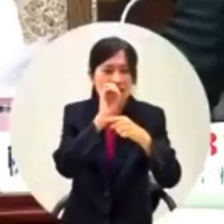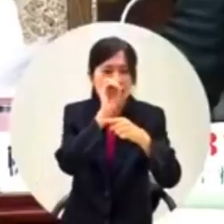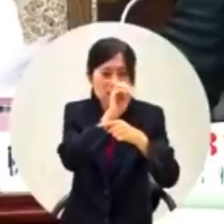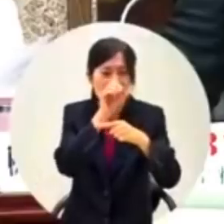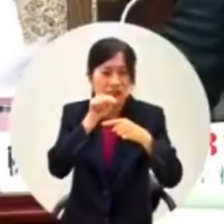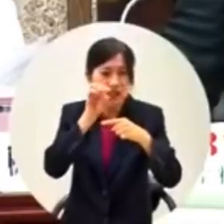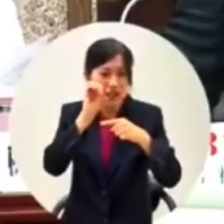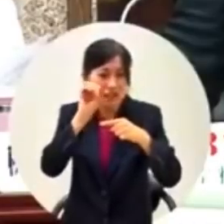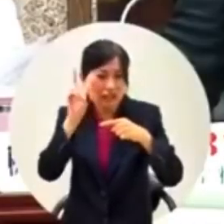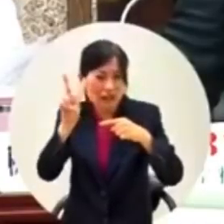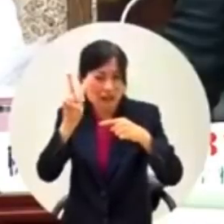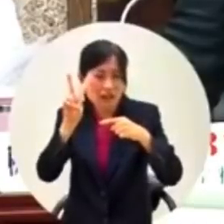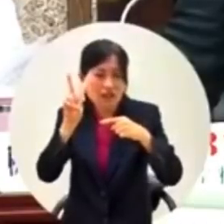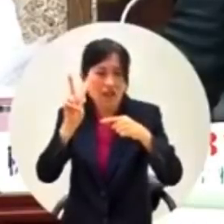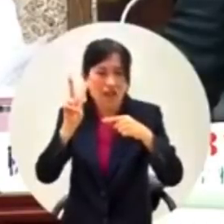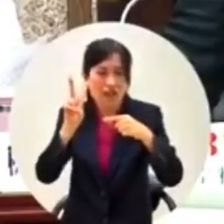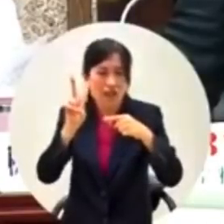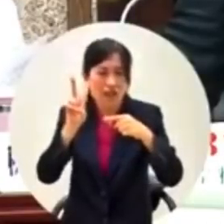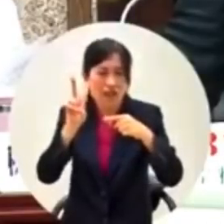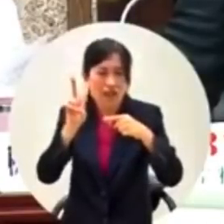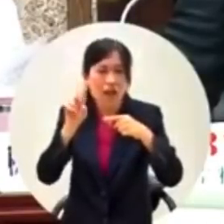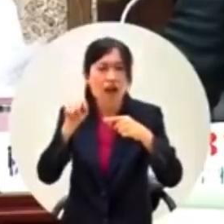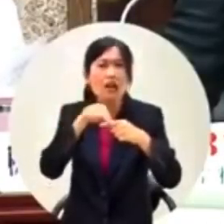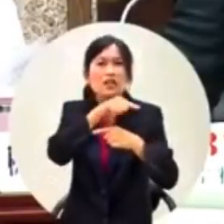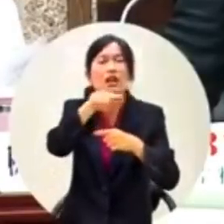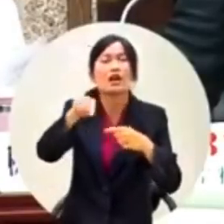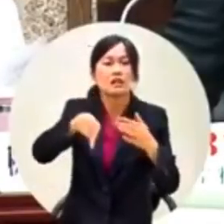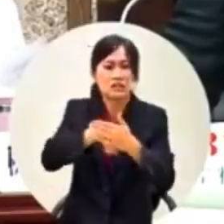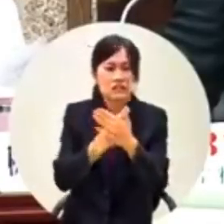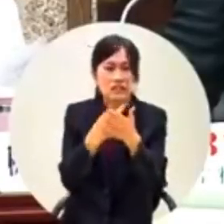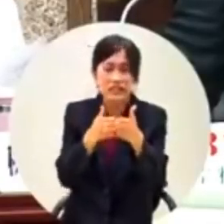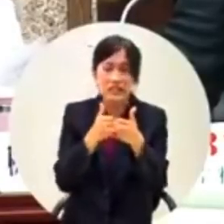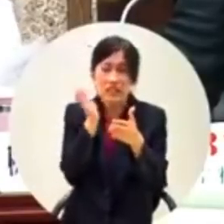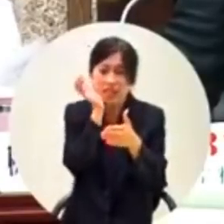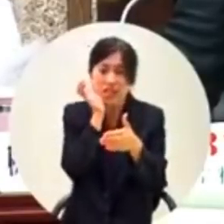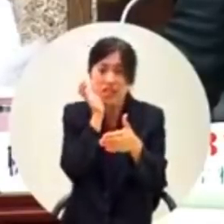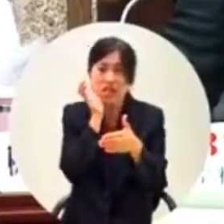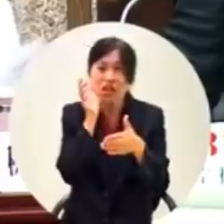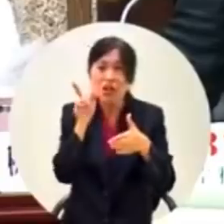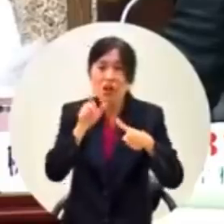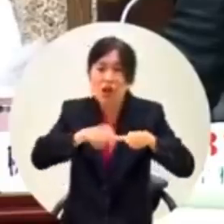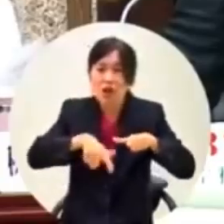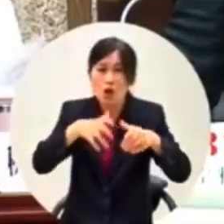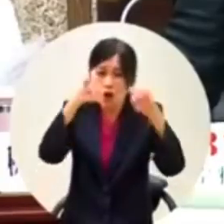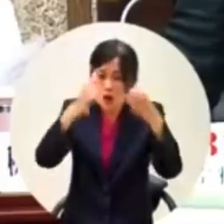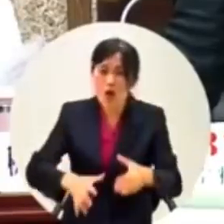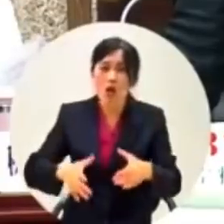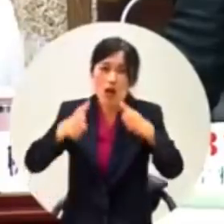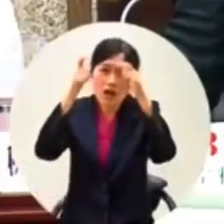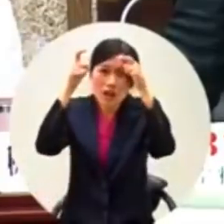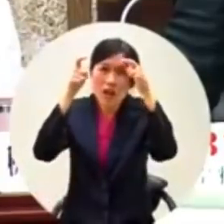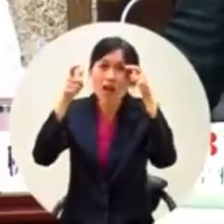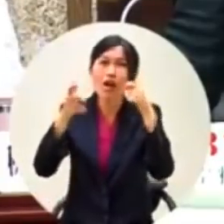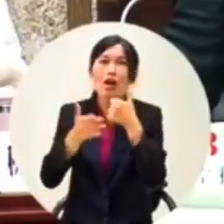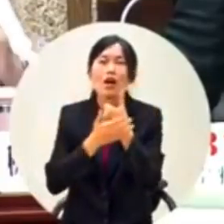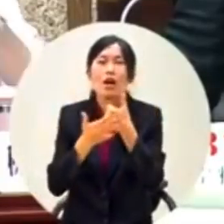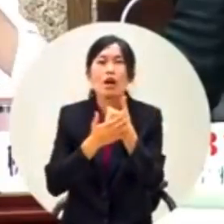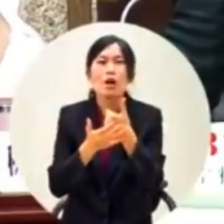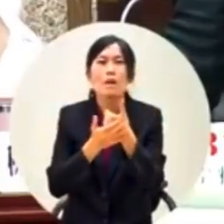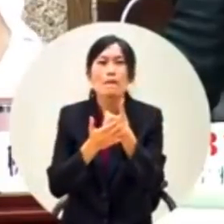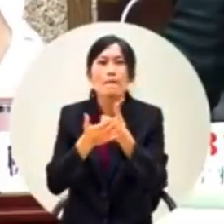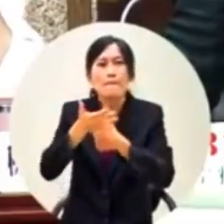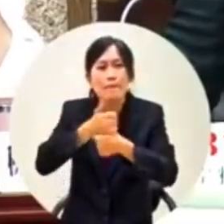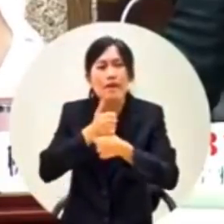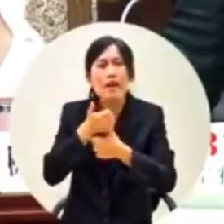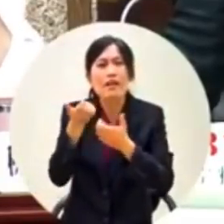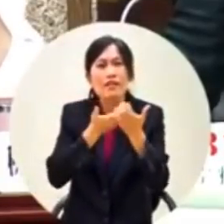来讲，只要这些石化业市场在高雄，当然一对咱地方的统筹不管一定帮助。 我